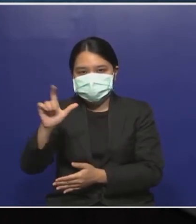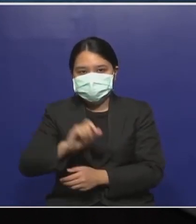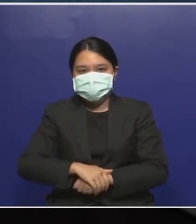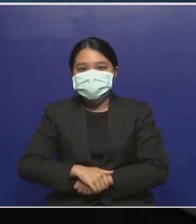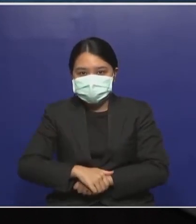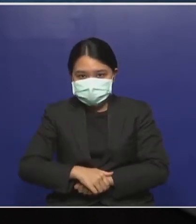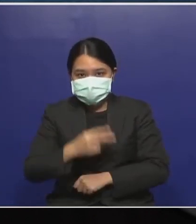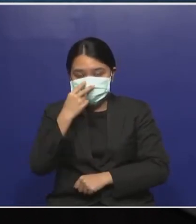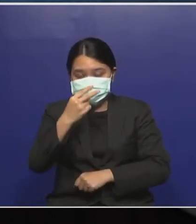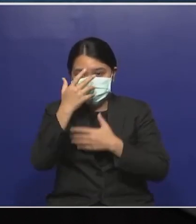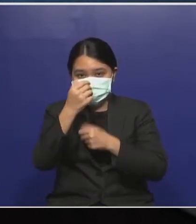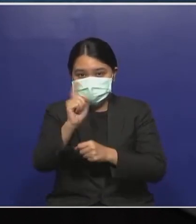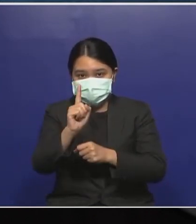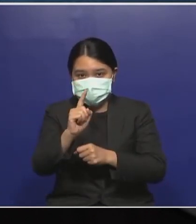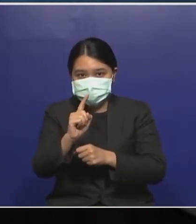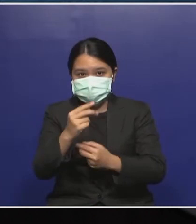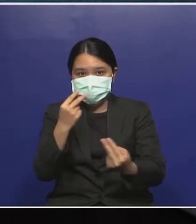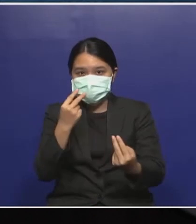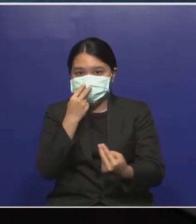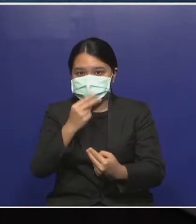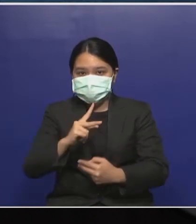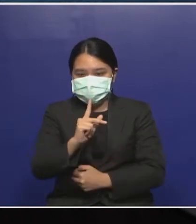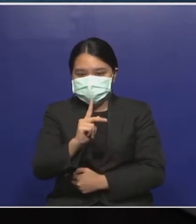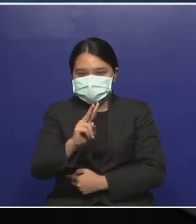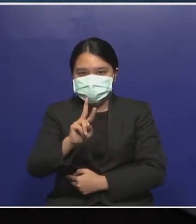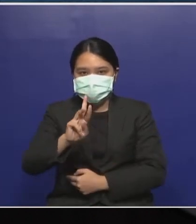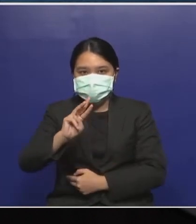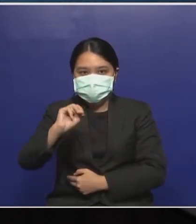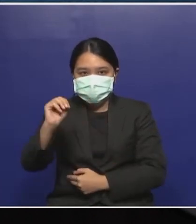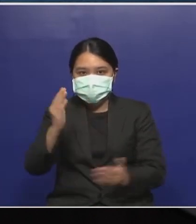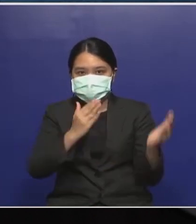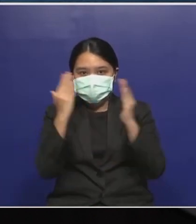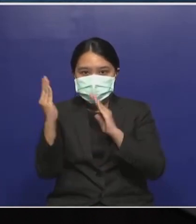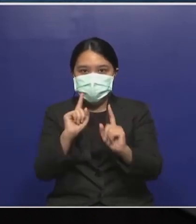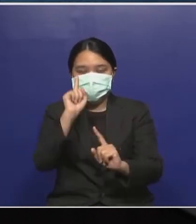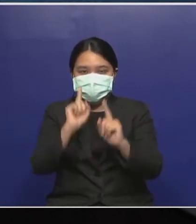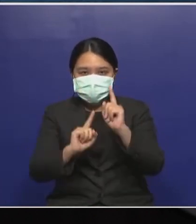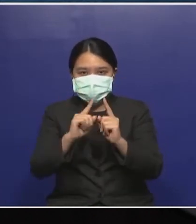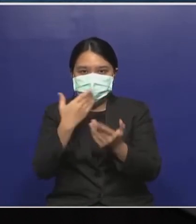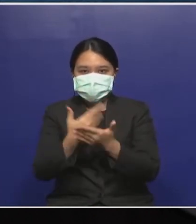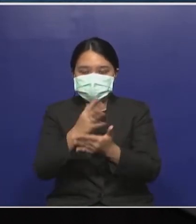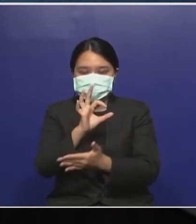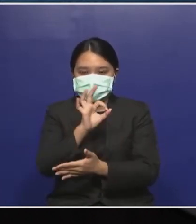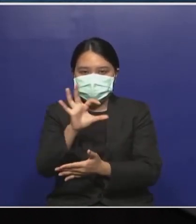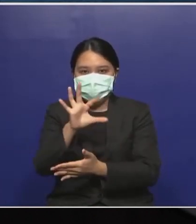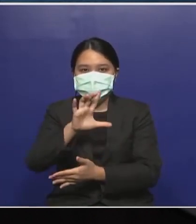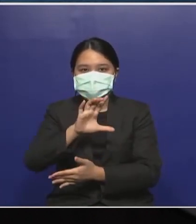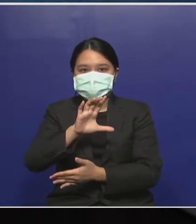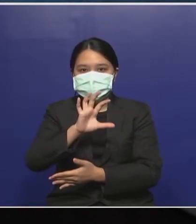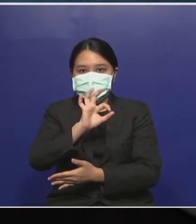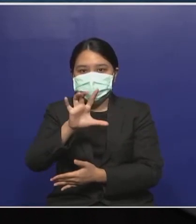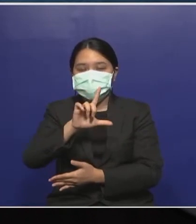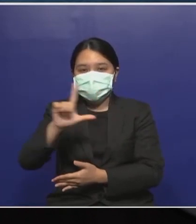น่าสนใจตรนี้ครัไปดูที่กลมอตุนิยวิทยาเอางบประมาณก้อนนี้ไป 900 ล้านเอาไปทำอะไร